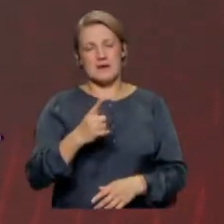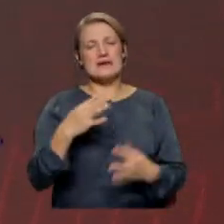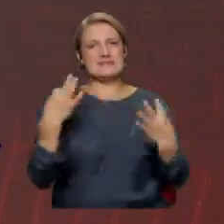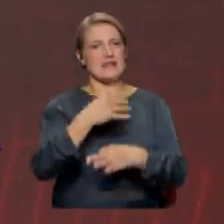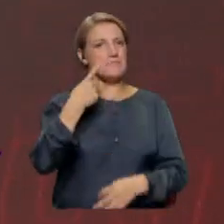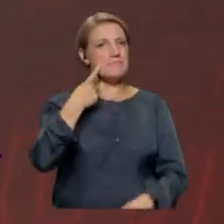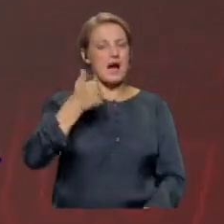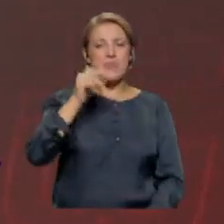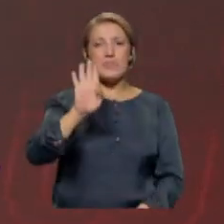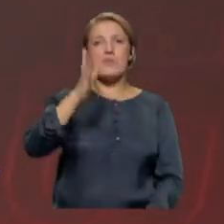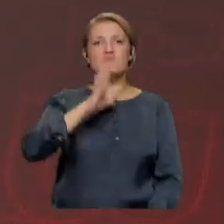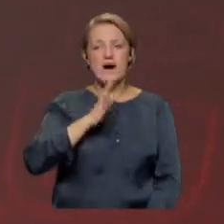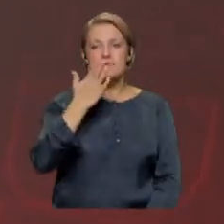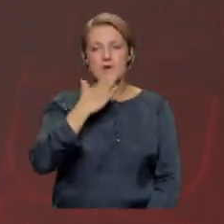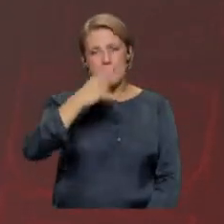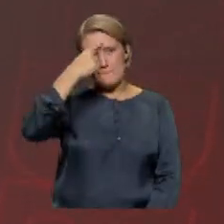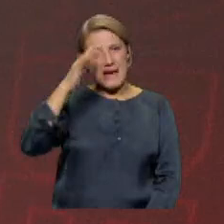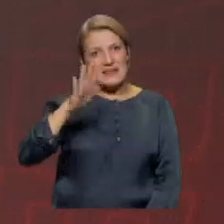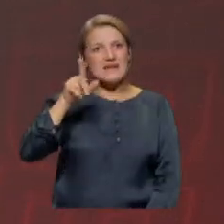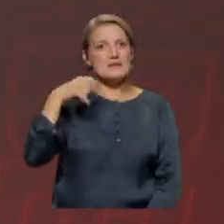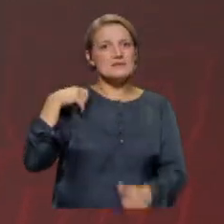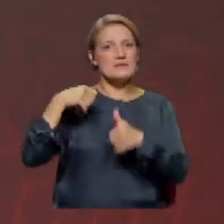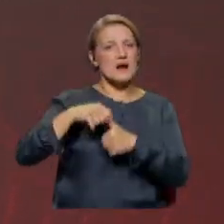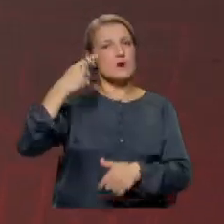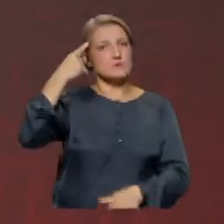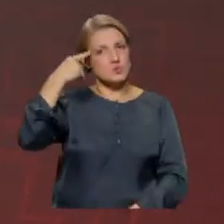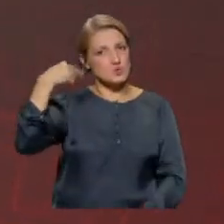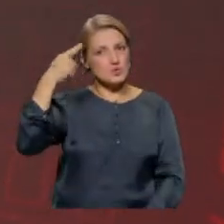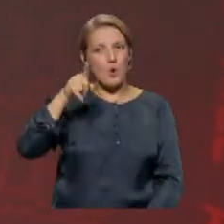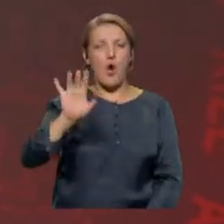Demokrasi var mı yok mu? Belki tekrar düşünür, öyle bir açıklama yapabilirsin.